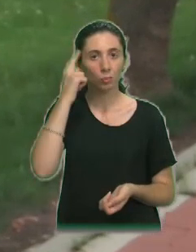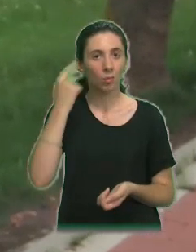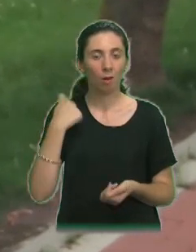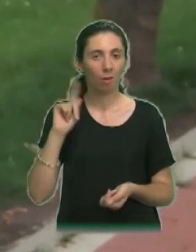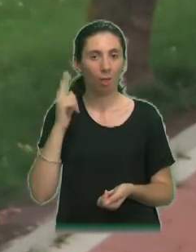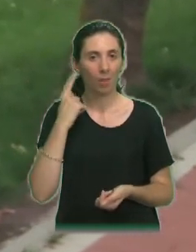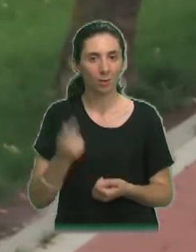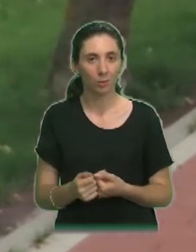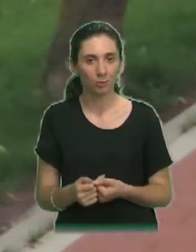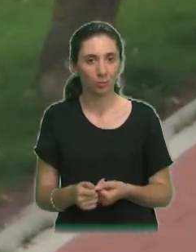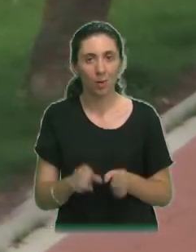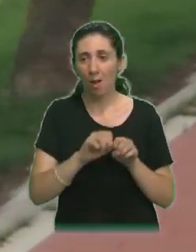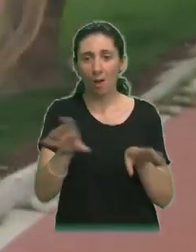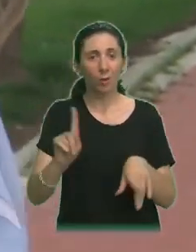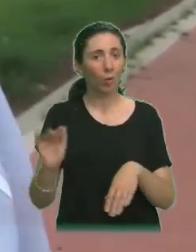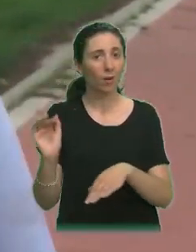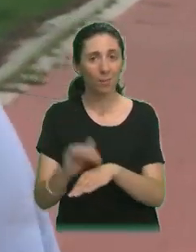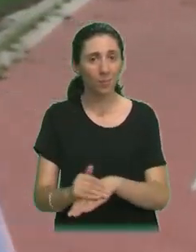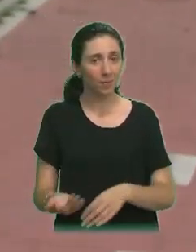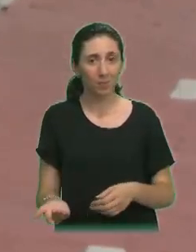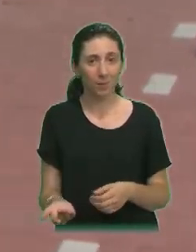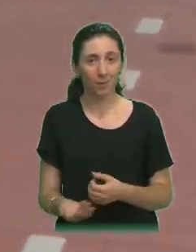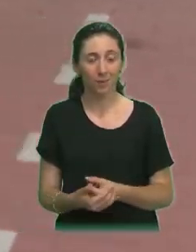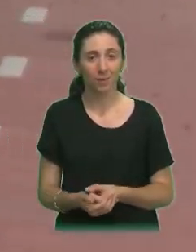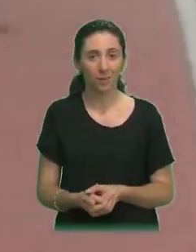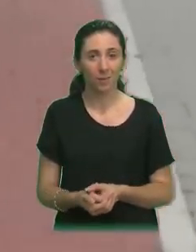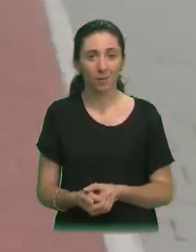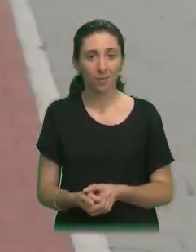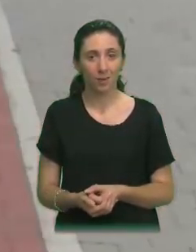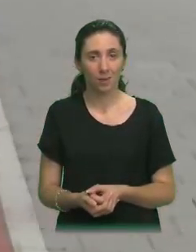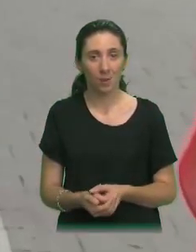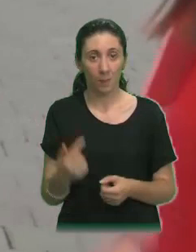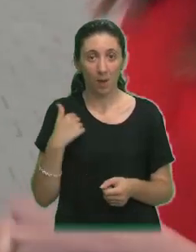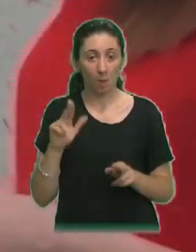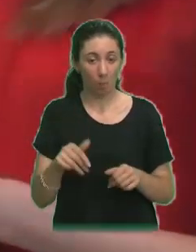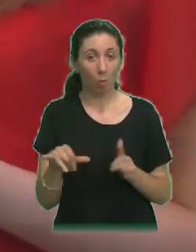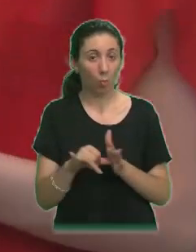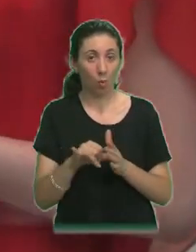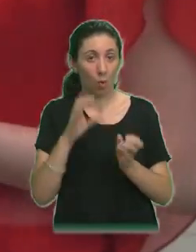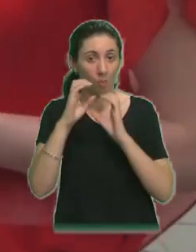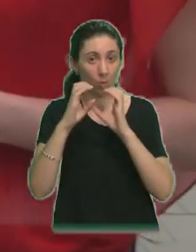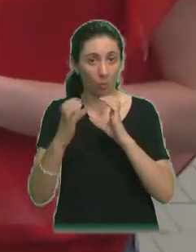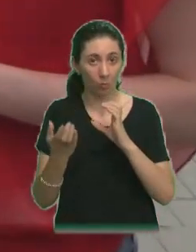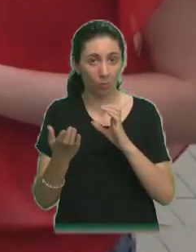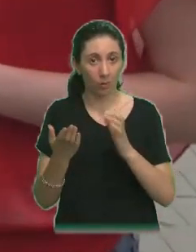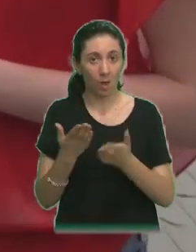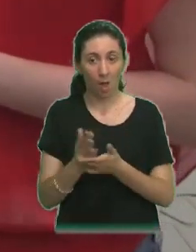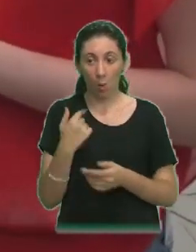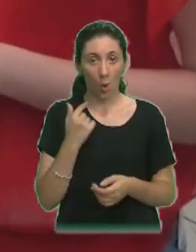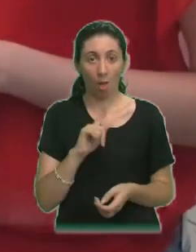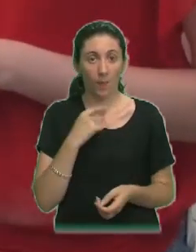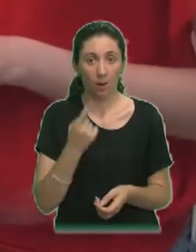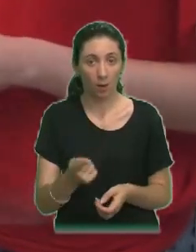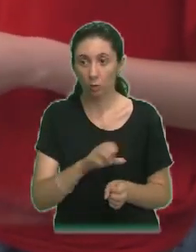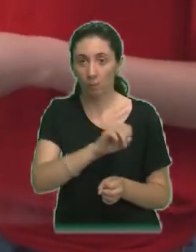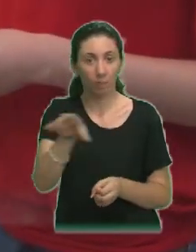možda problema nisu zbog svoje naglukosti? Nisu oni mi znali a niko to ni ne primijeti. Činjenica je da, s obzirom da mogu